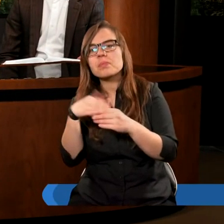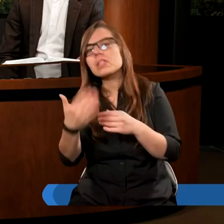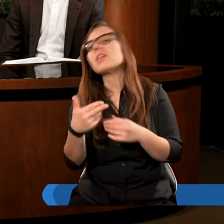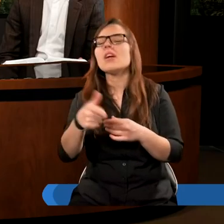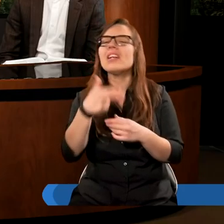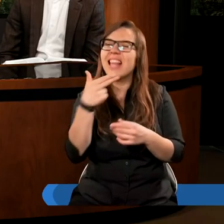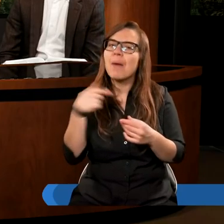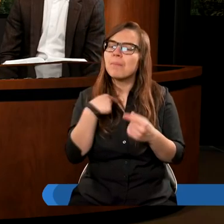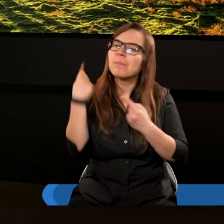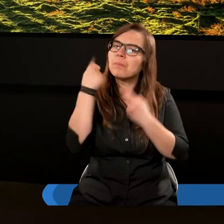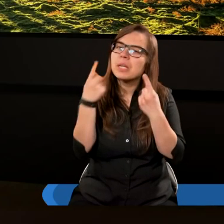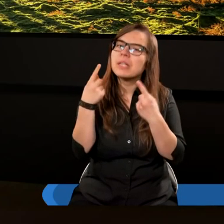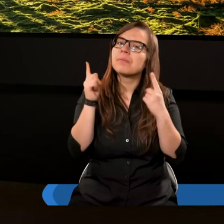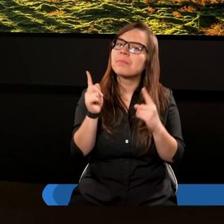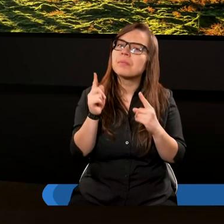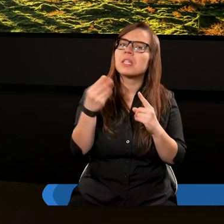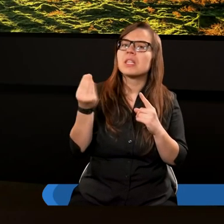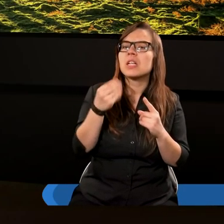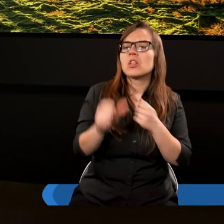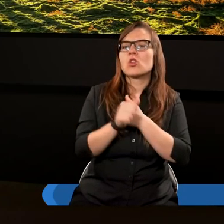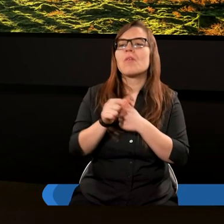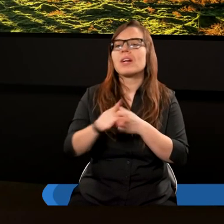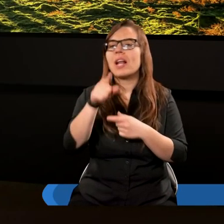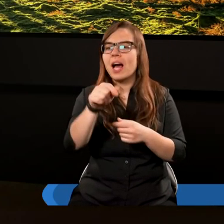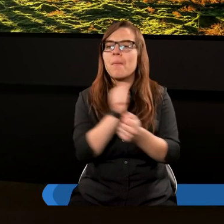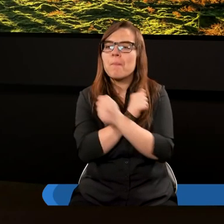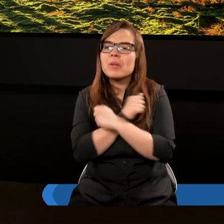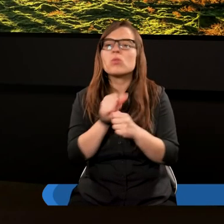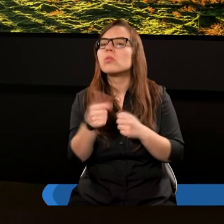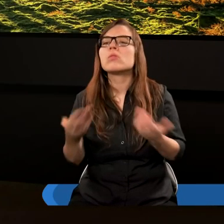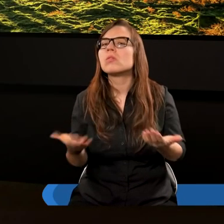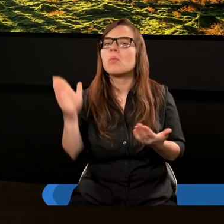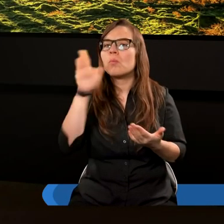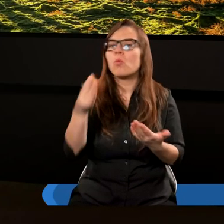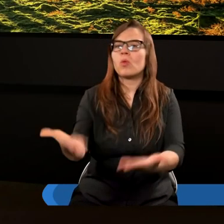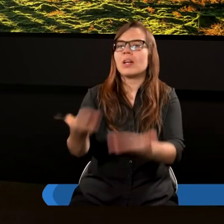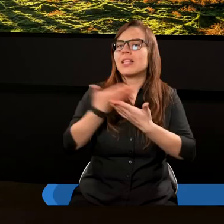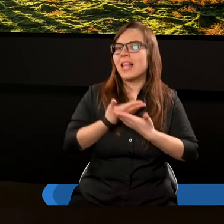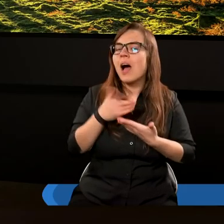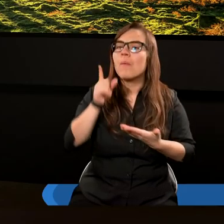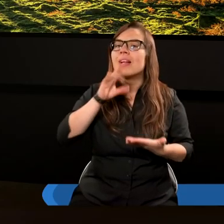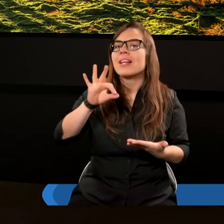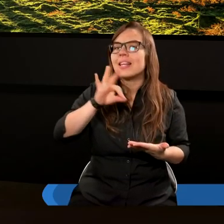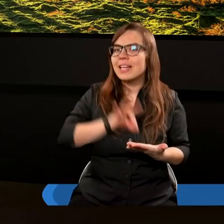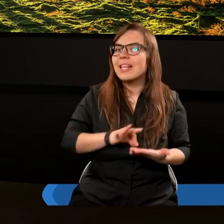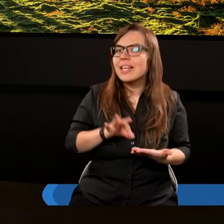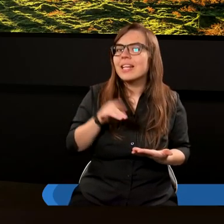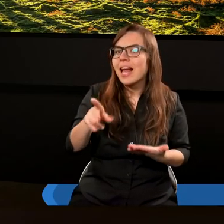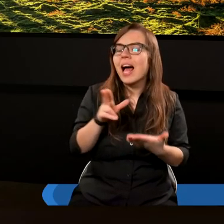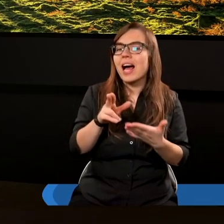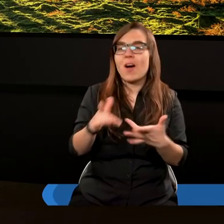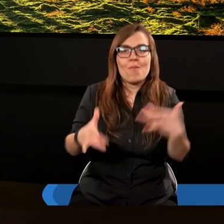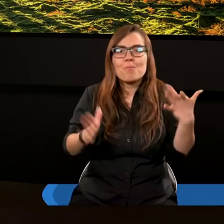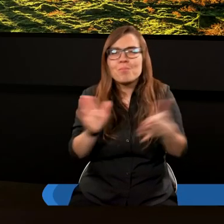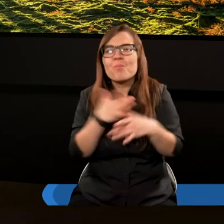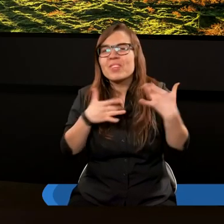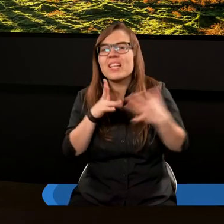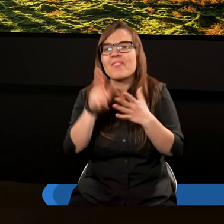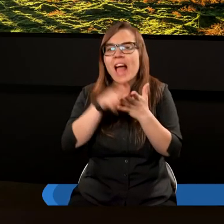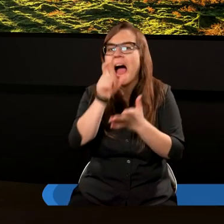tematem, że największym dowodem Bożej miłości dla mnie jest to, że właśnie Bóg dał swojego Syna, patrzył na mękę, cierpienia swojego Syna.